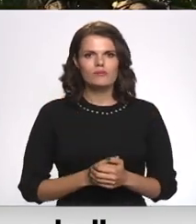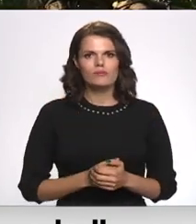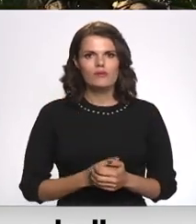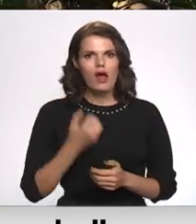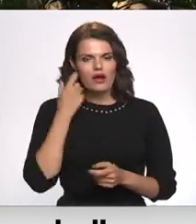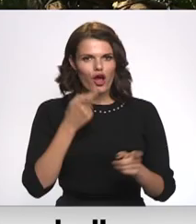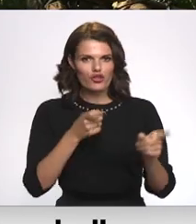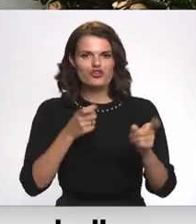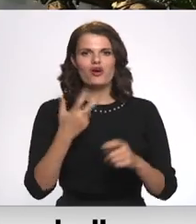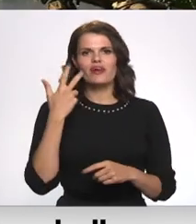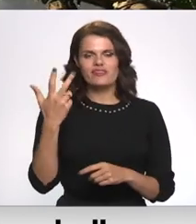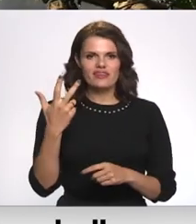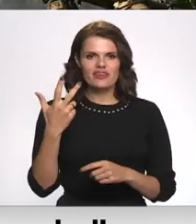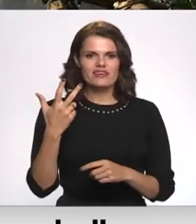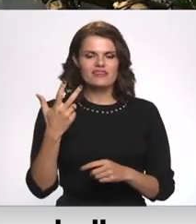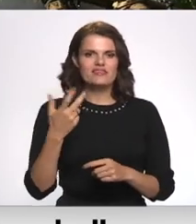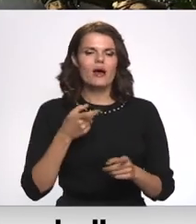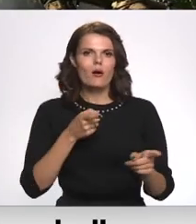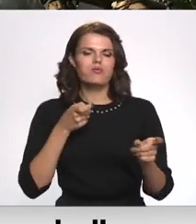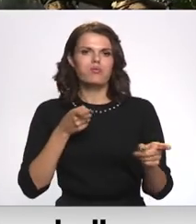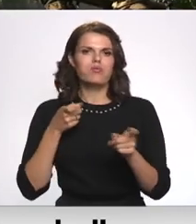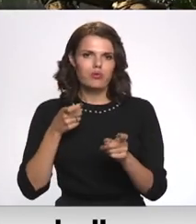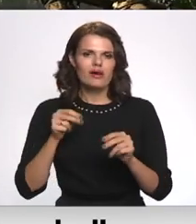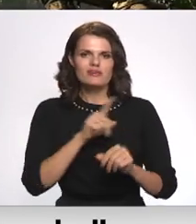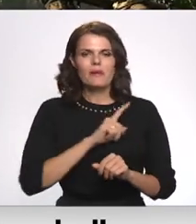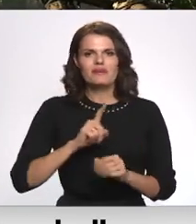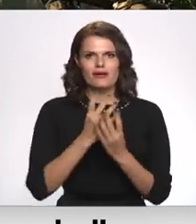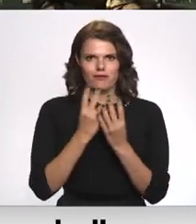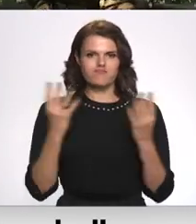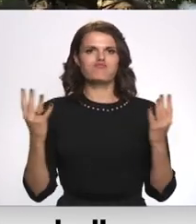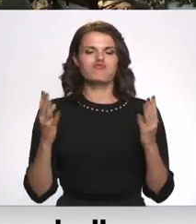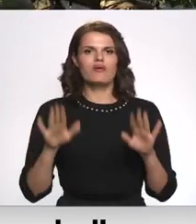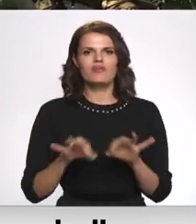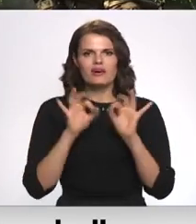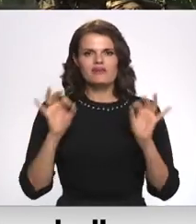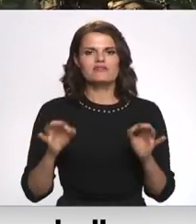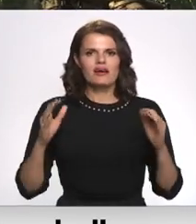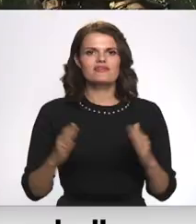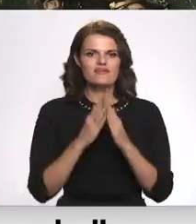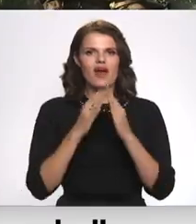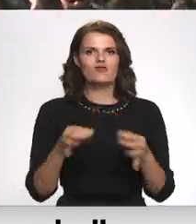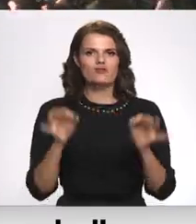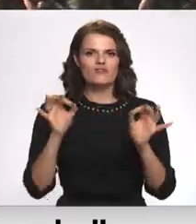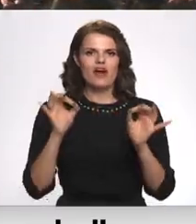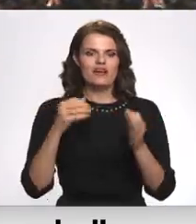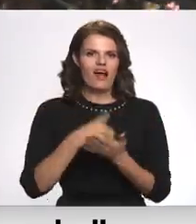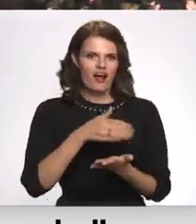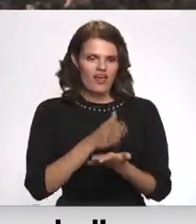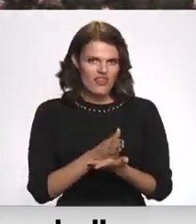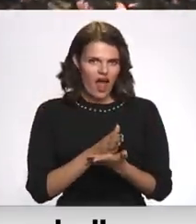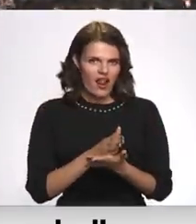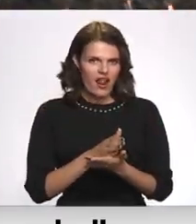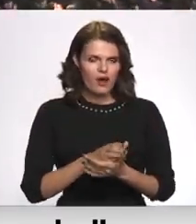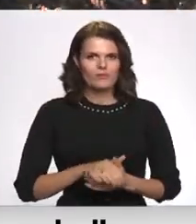Kad izšautas trīs salūtas zalves, Zemessargi līdzinās un var sākties svētku gaidītākā daļa.